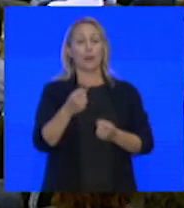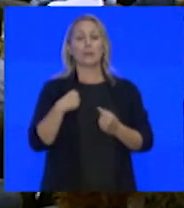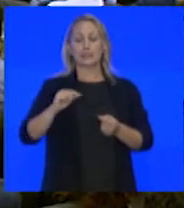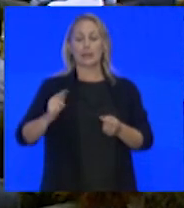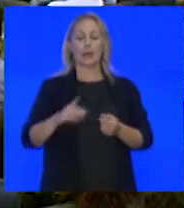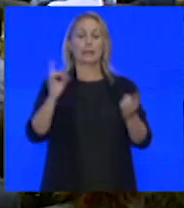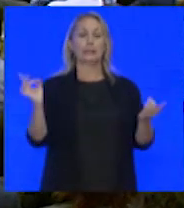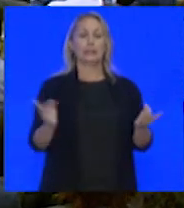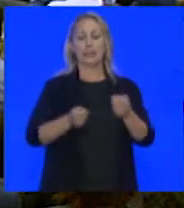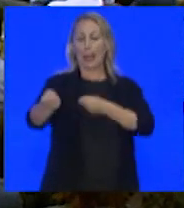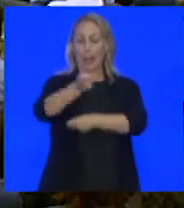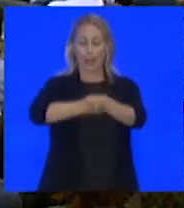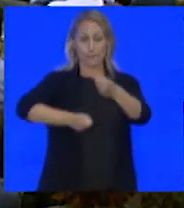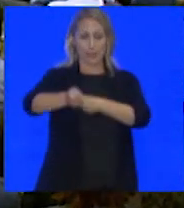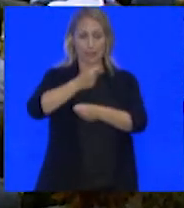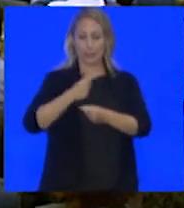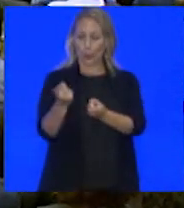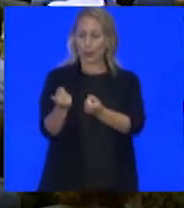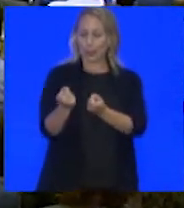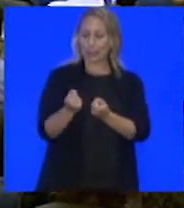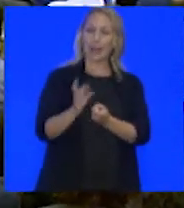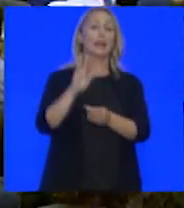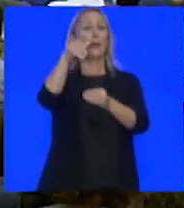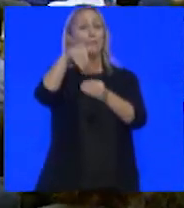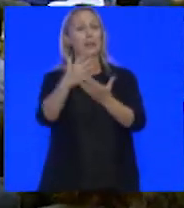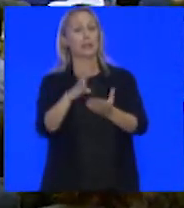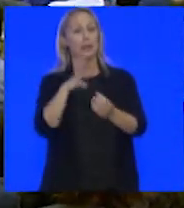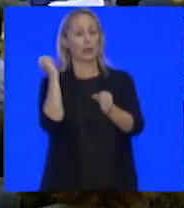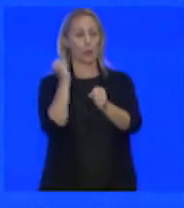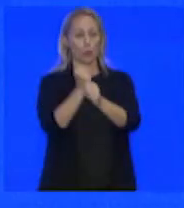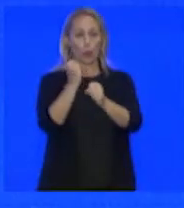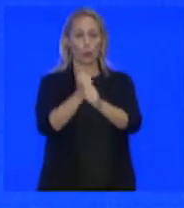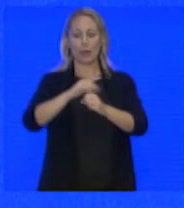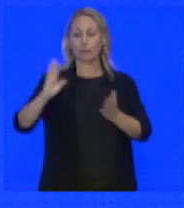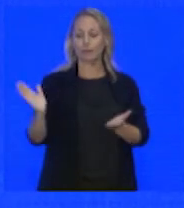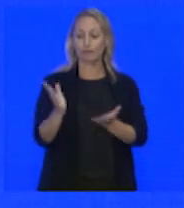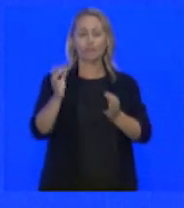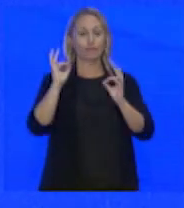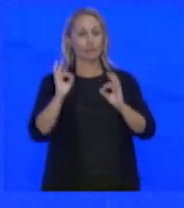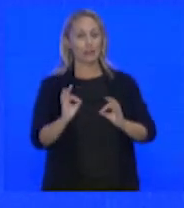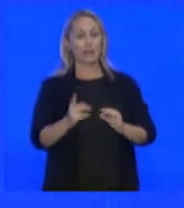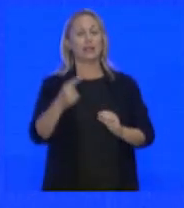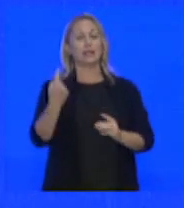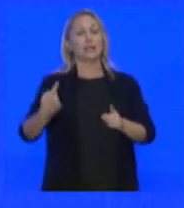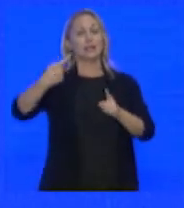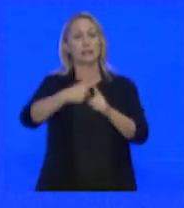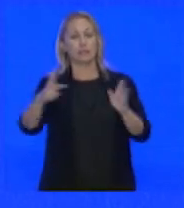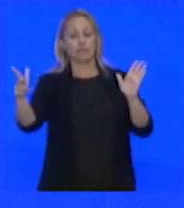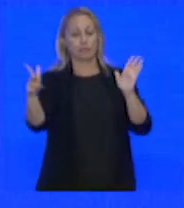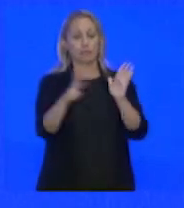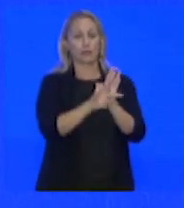επιχειρήσεις που θα ενισχύουν τους εργαζόμενούς τους με παροχές σε είδος. Ενώ καθιερώνονται